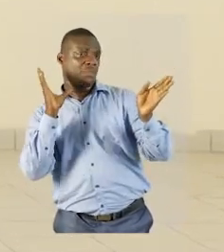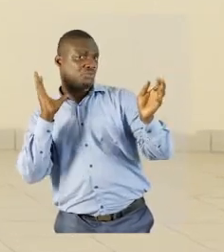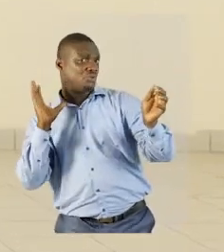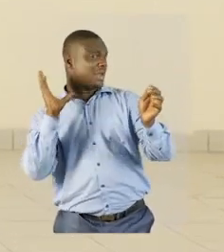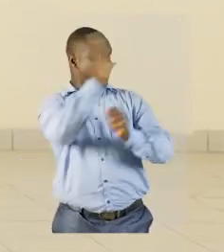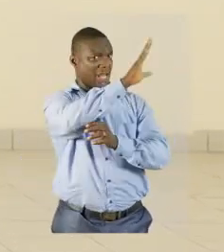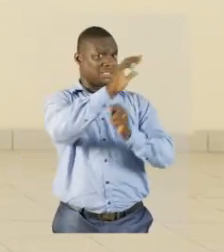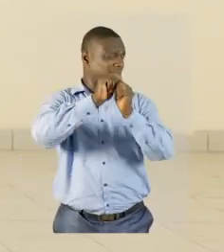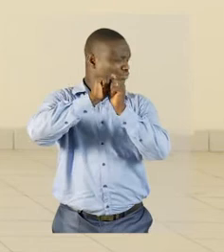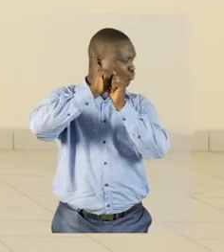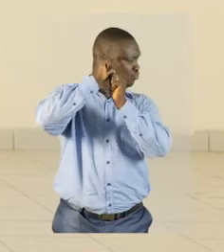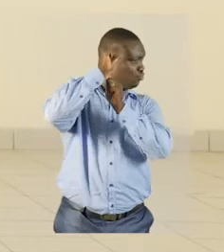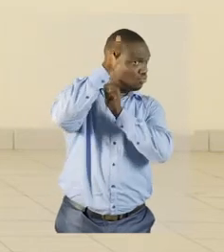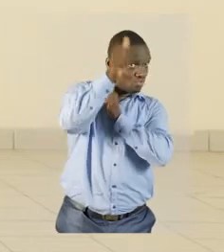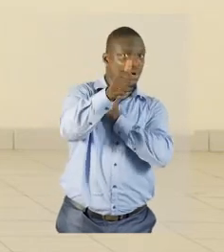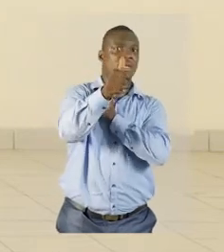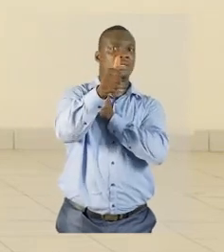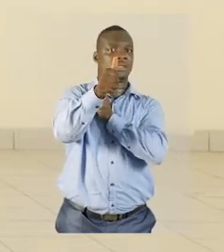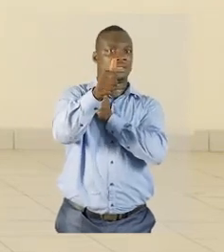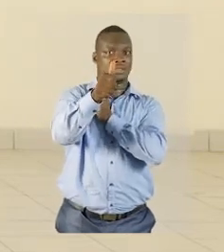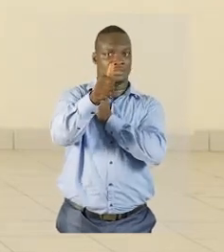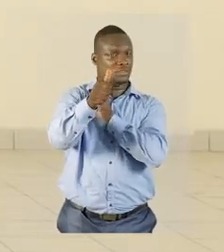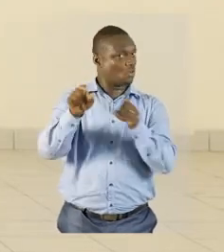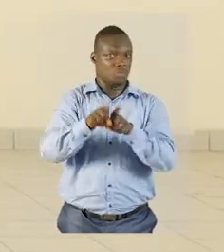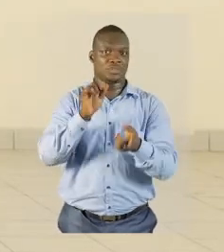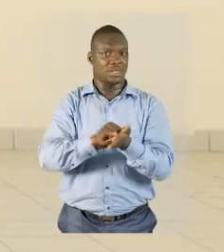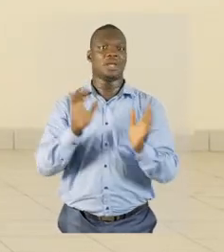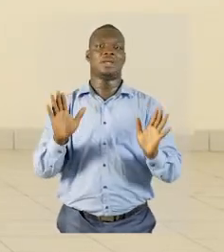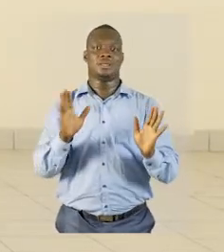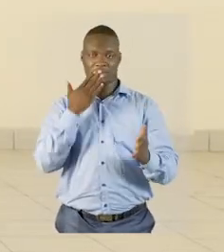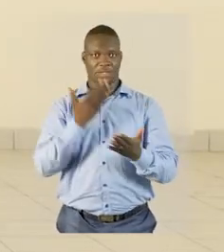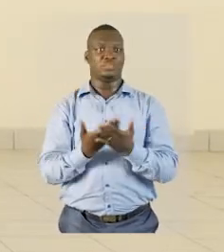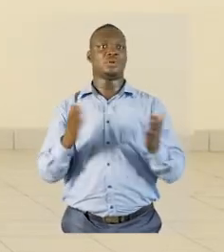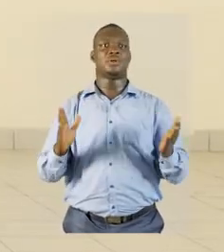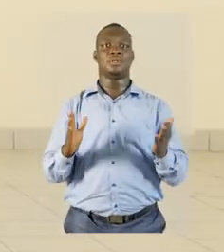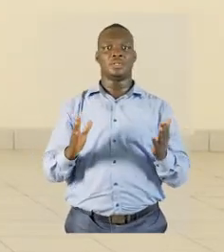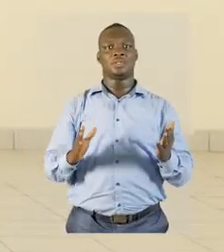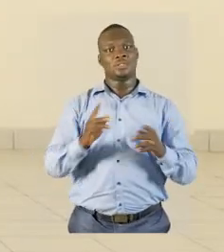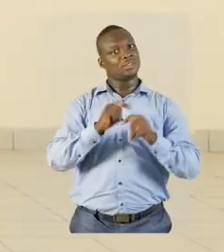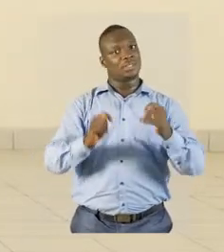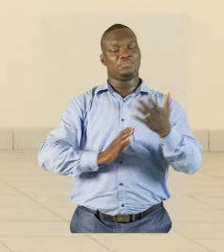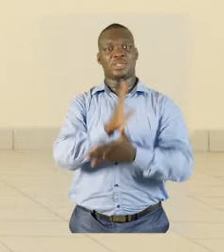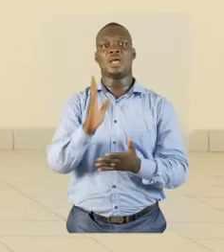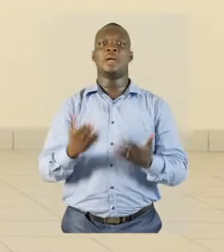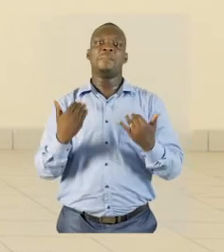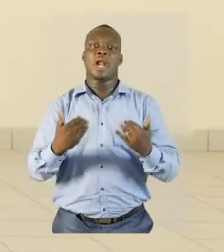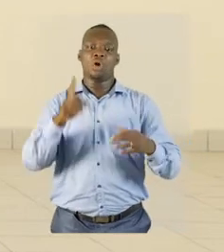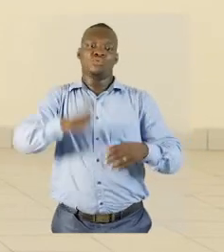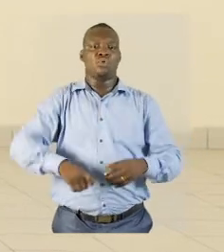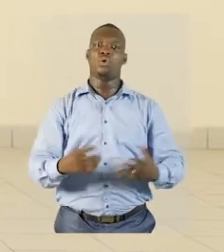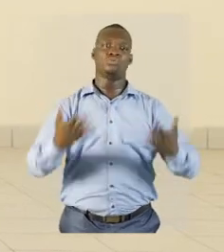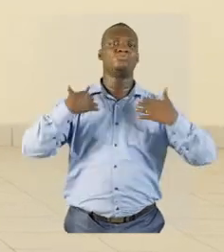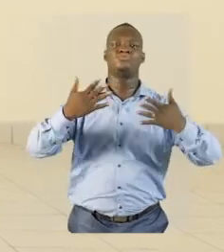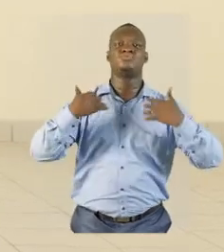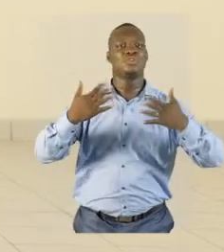pour projeter l'engin vers l'avant et vers le haut. C'est bon? Allez, très bien, on va passer à la partie de relaxation maintenant. Vous